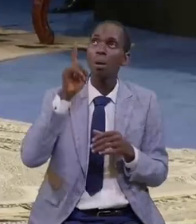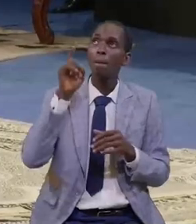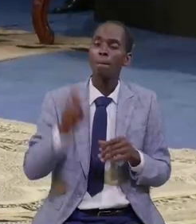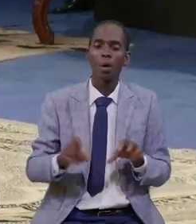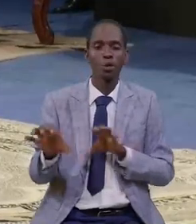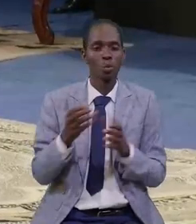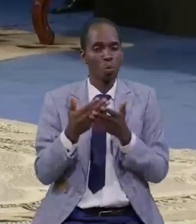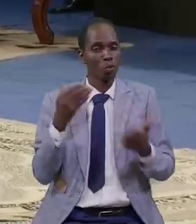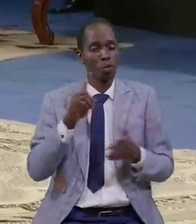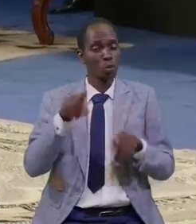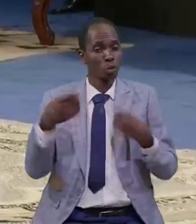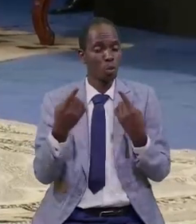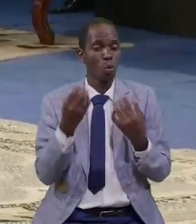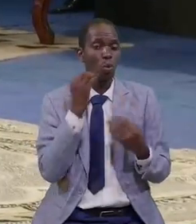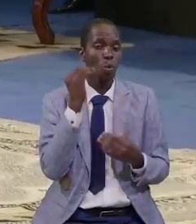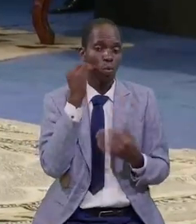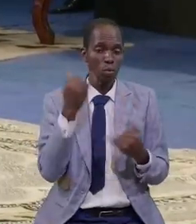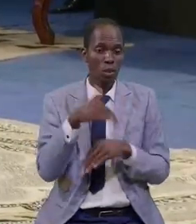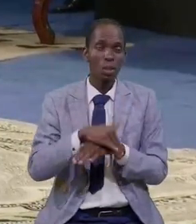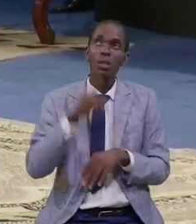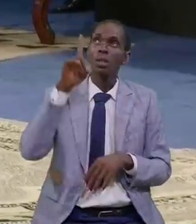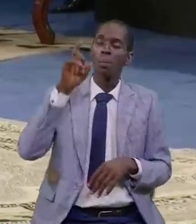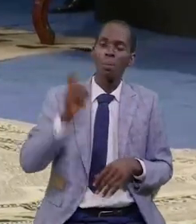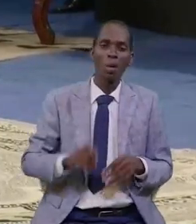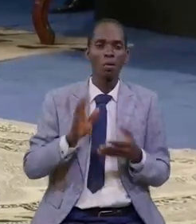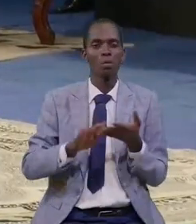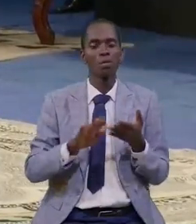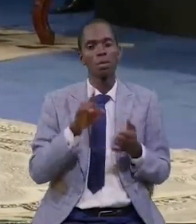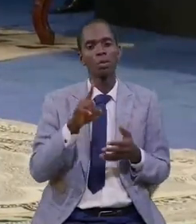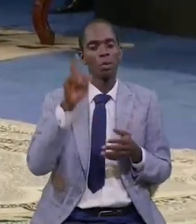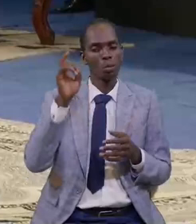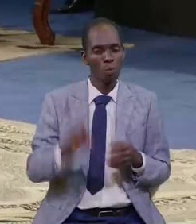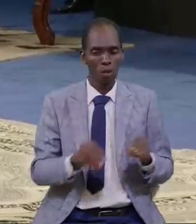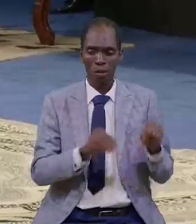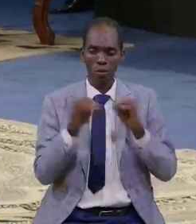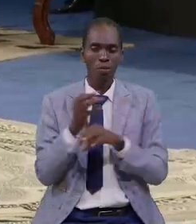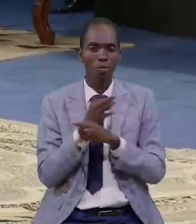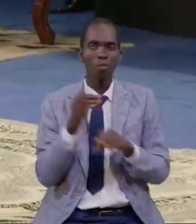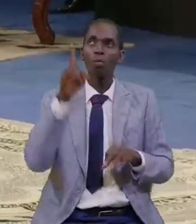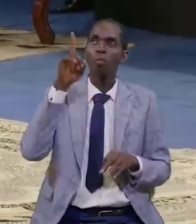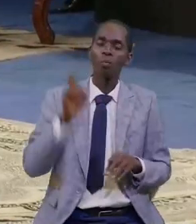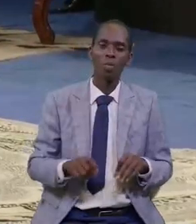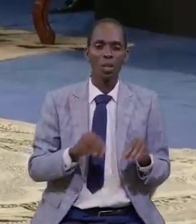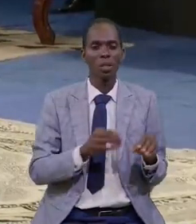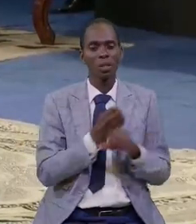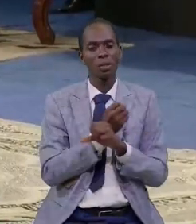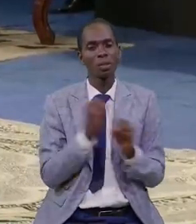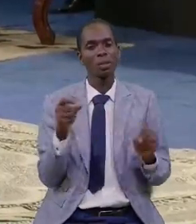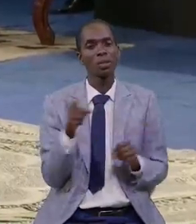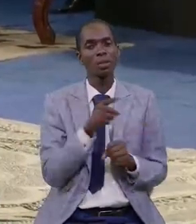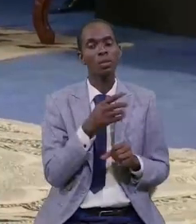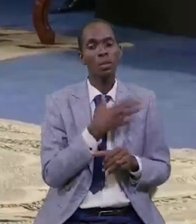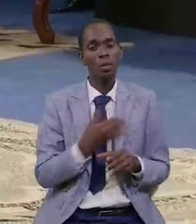ne rentres ce soir il doit te pardonner il doit t'affranchir il doit te sauver et tu veux ce